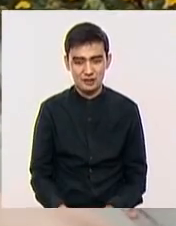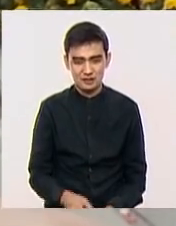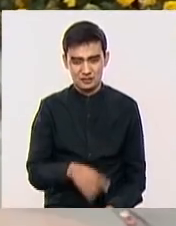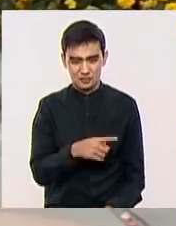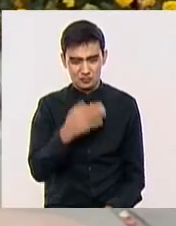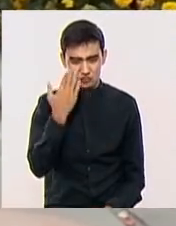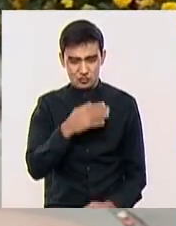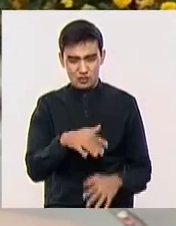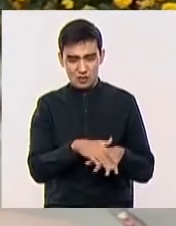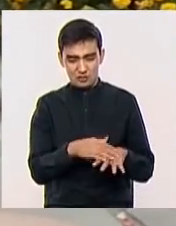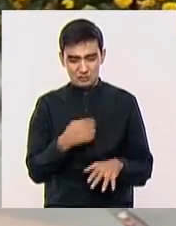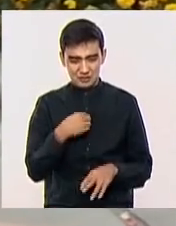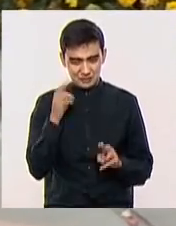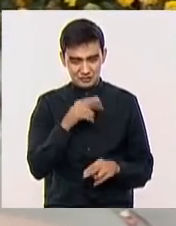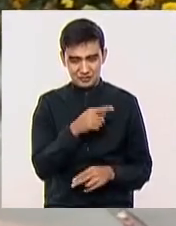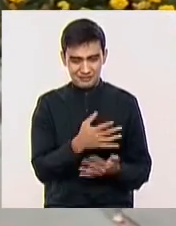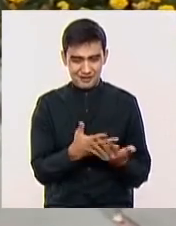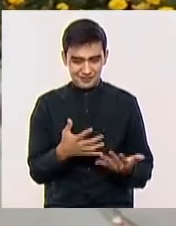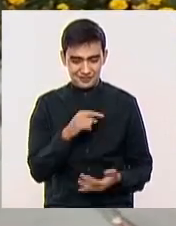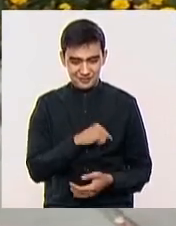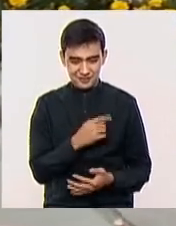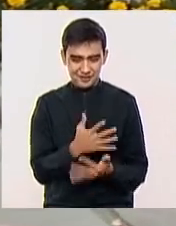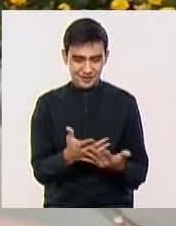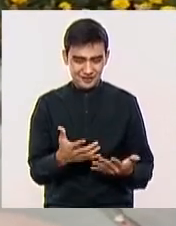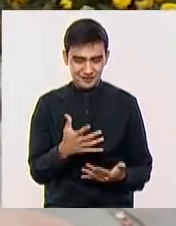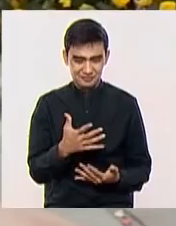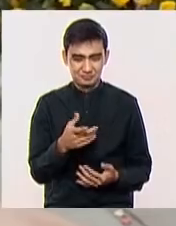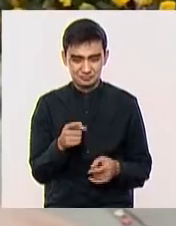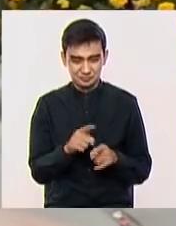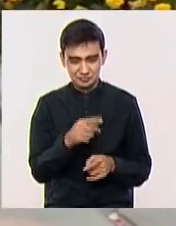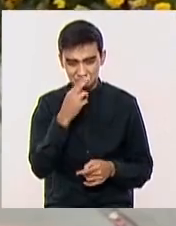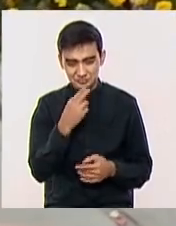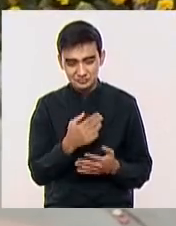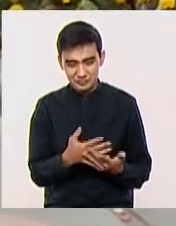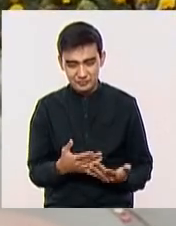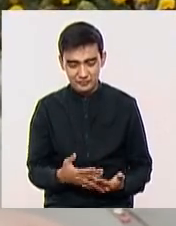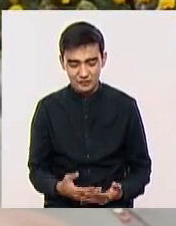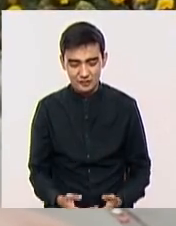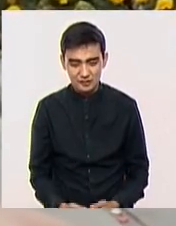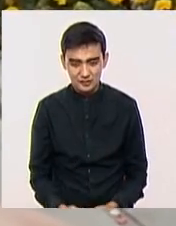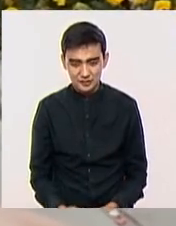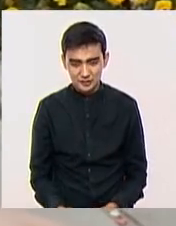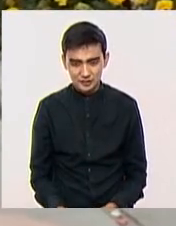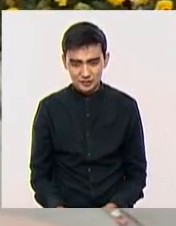народ, менталитет разный. Ну и что еще?